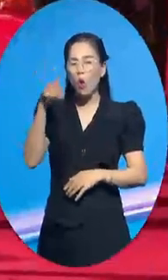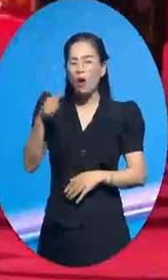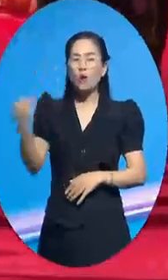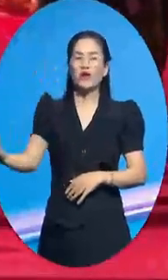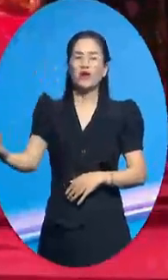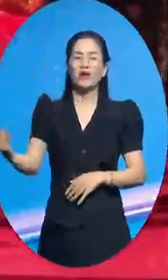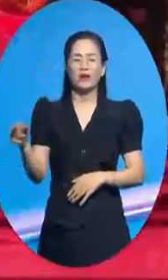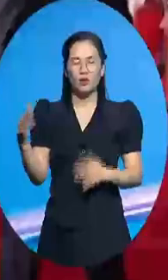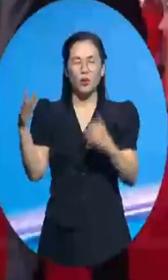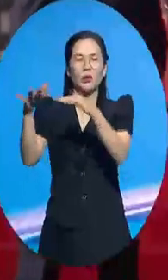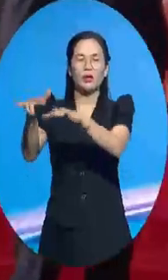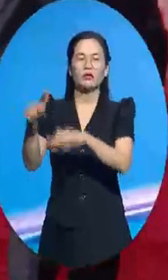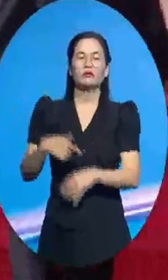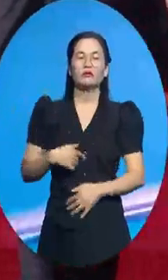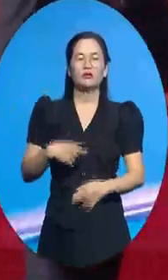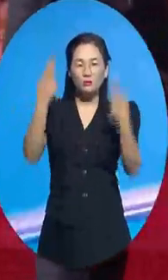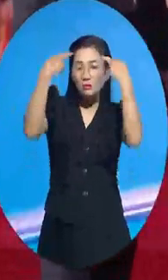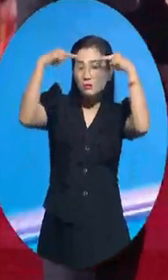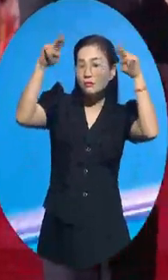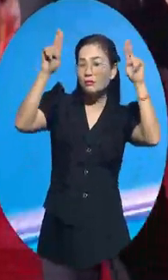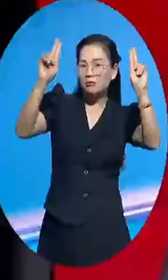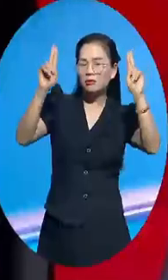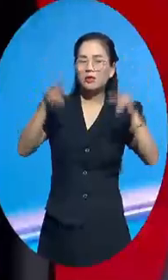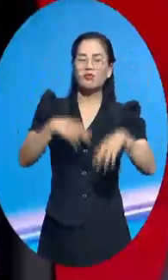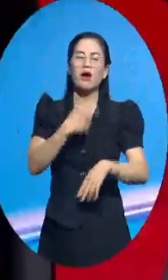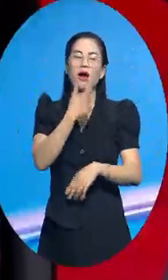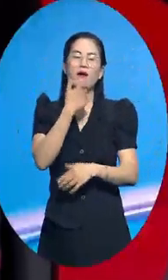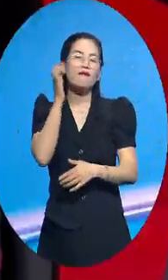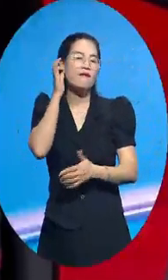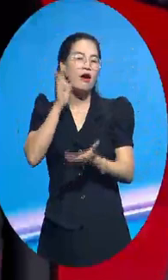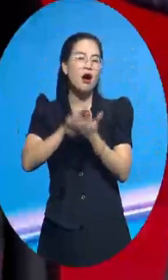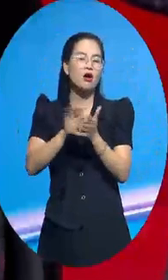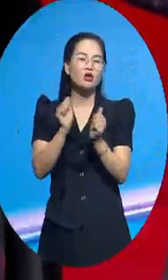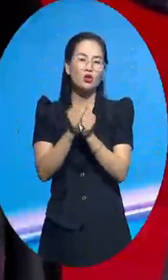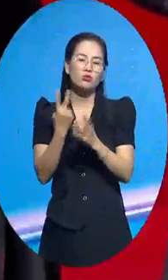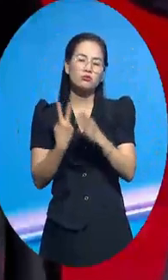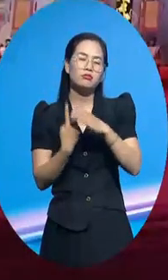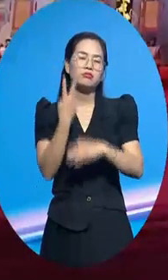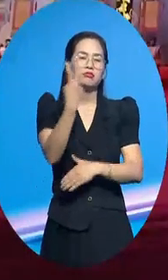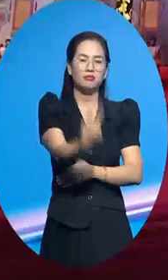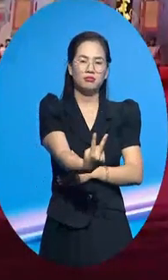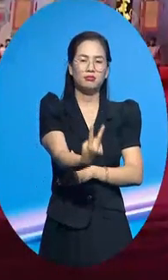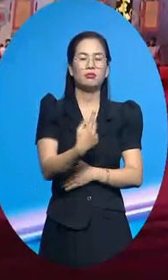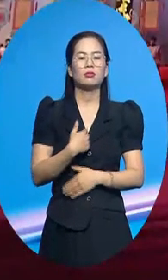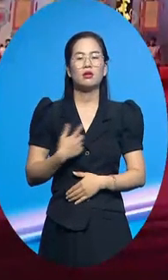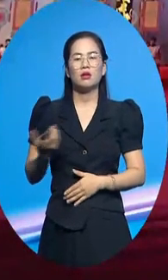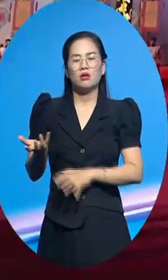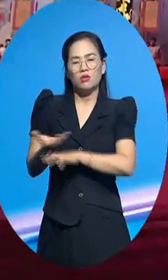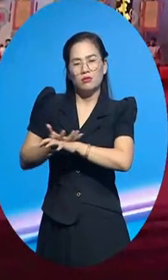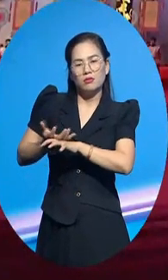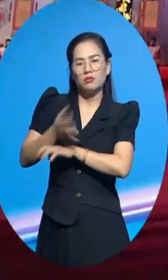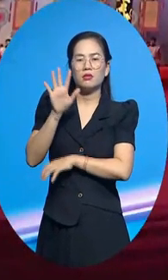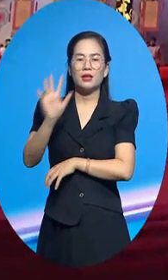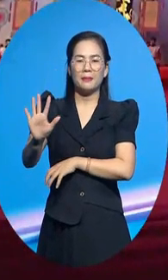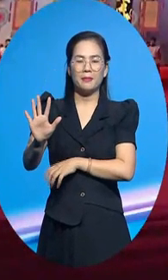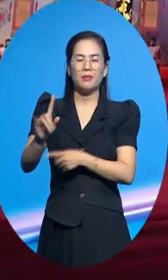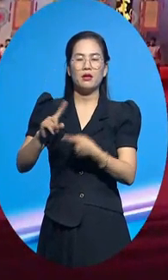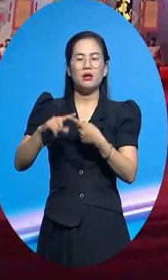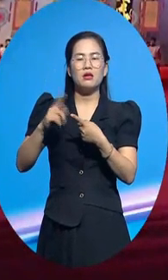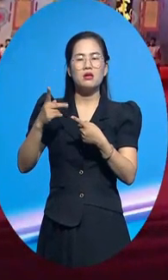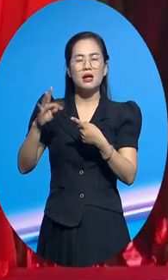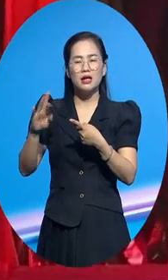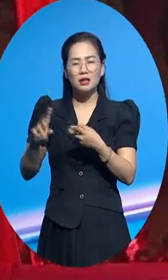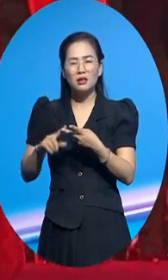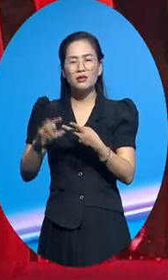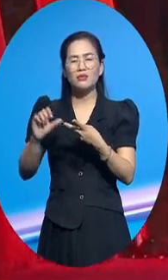Á. Chủ tịch Trung Quốc và đệ nhất phu nhân đã cùng khai mạc hội nghị với nguyên thủ 5 quốc gia Trung Á gồm Kazakhstan,